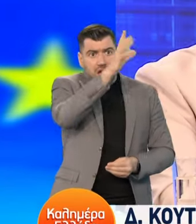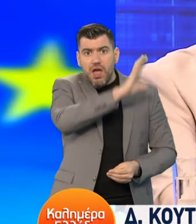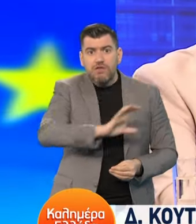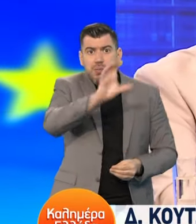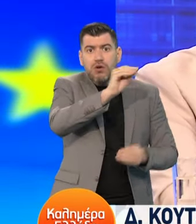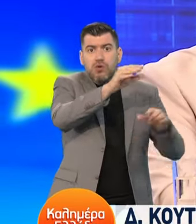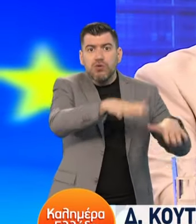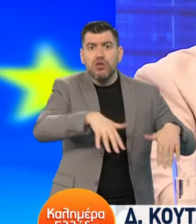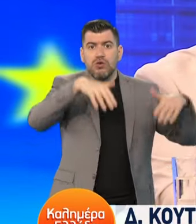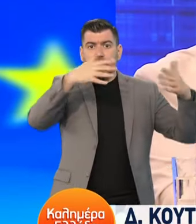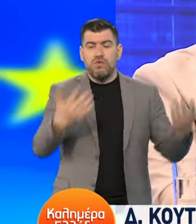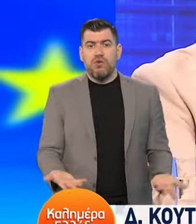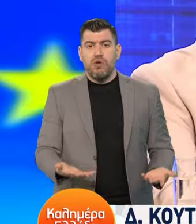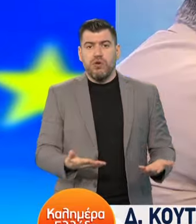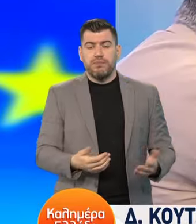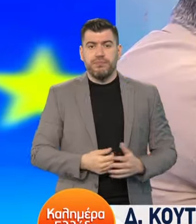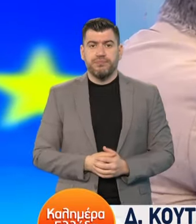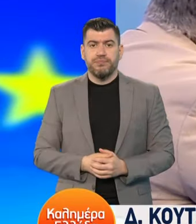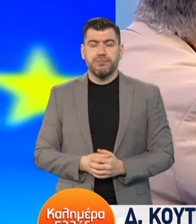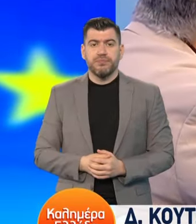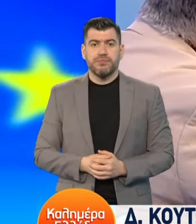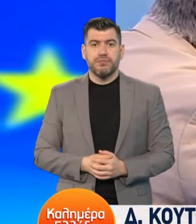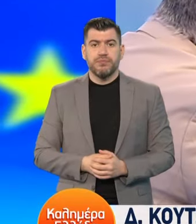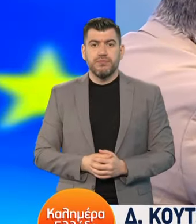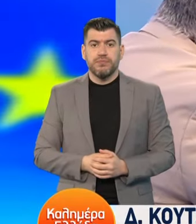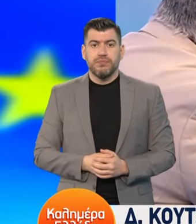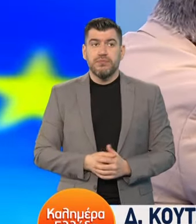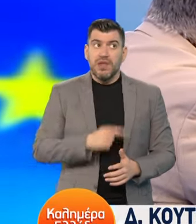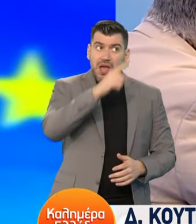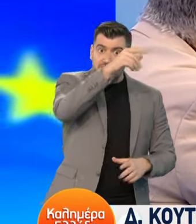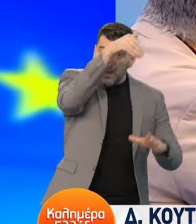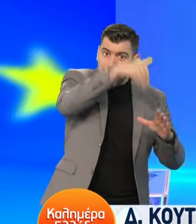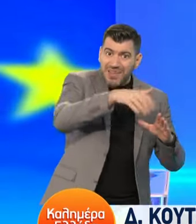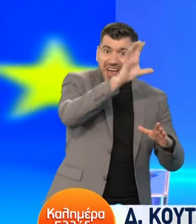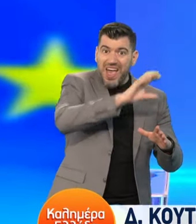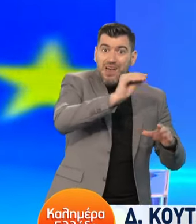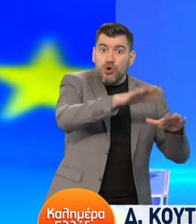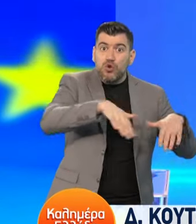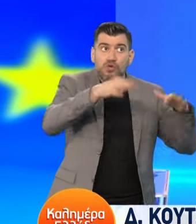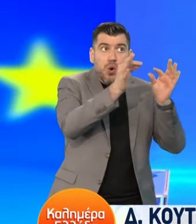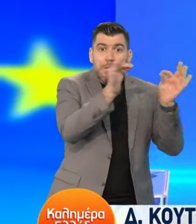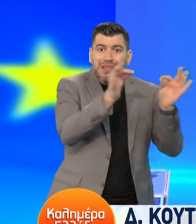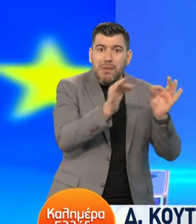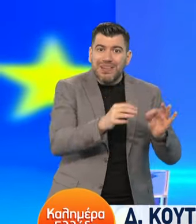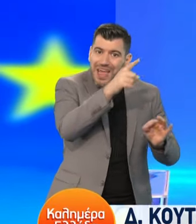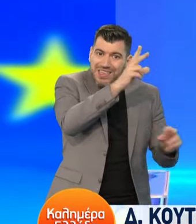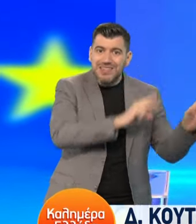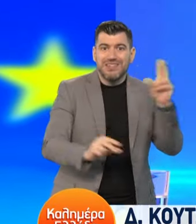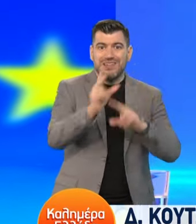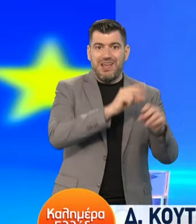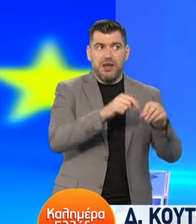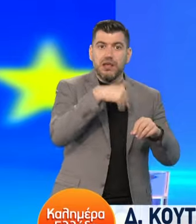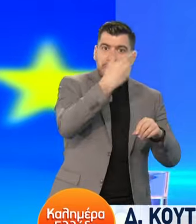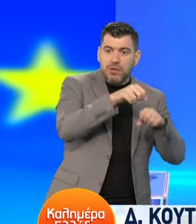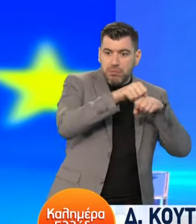αποφάσεις, οι οδηγίες, οι κατευθύνσεις και τα μέτρα στο Ευρωκοινοβούλιο. Πρώτα εκεί συζητιώνται. Εκεί